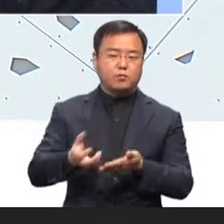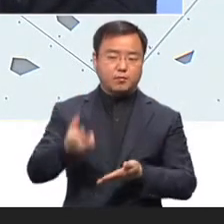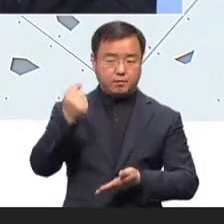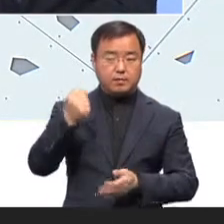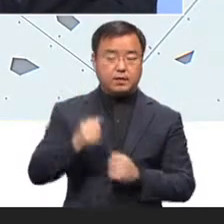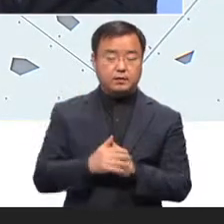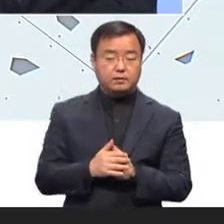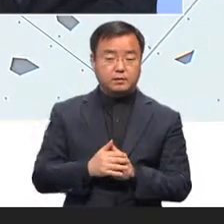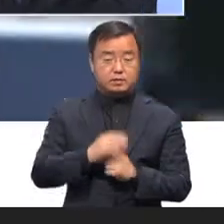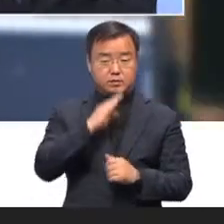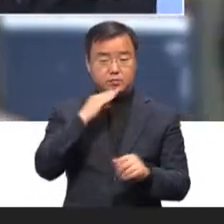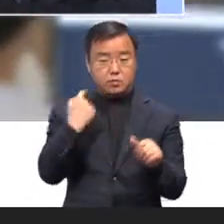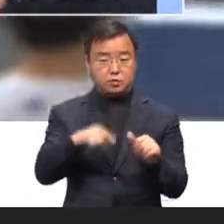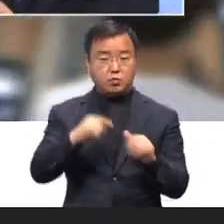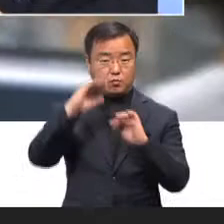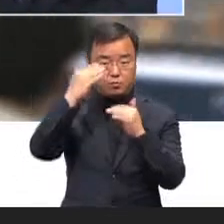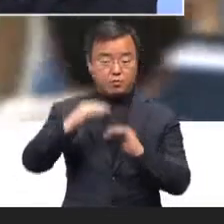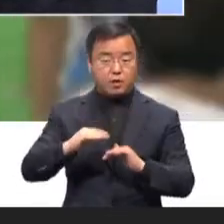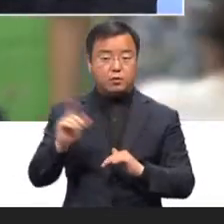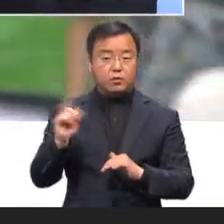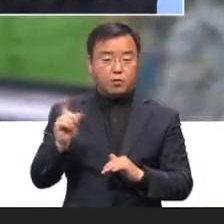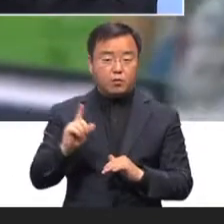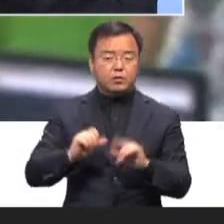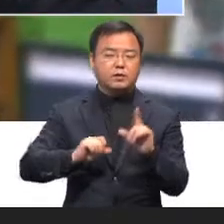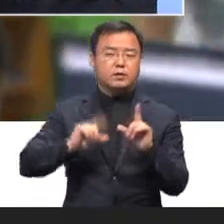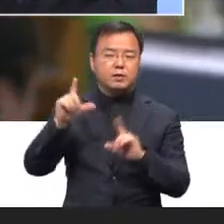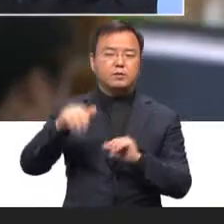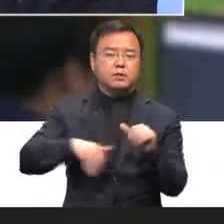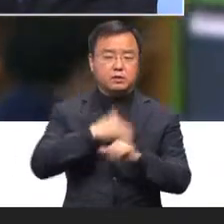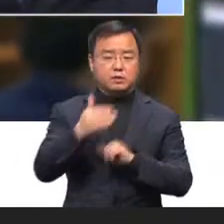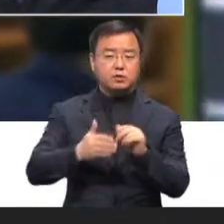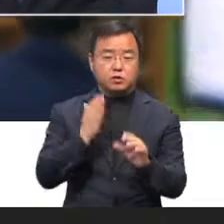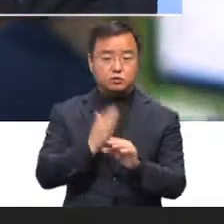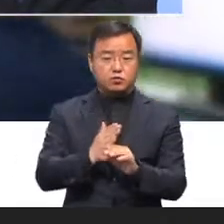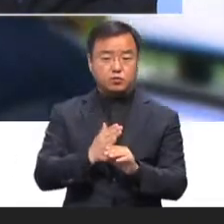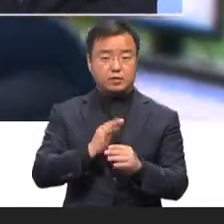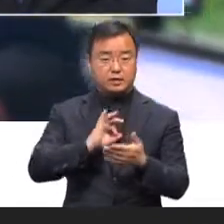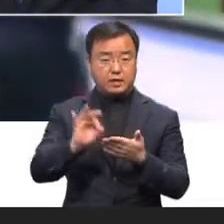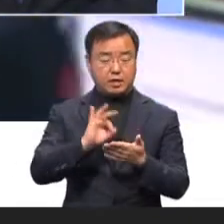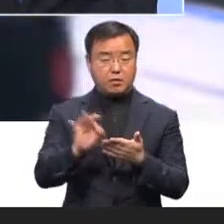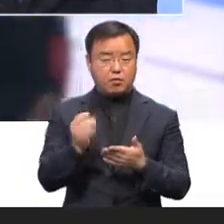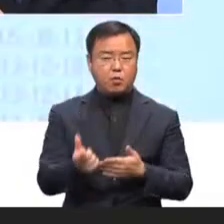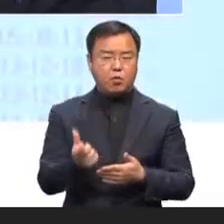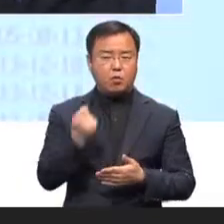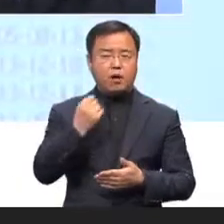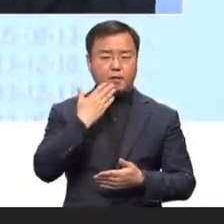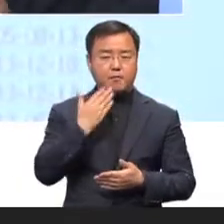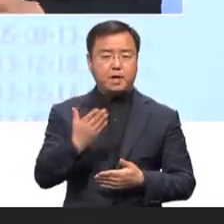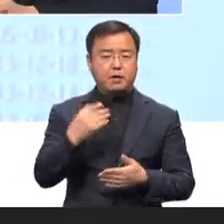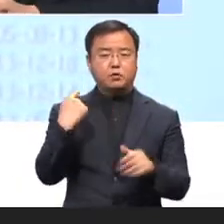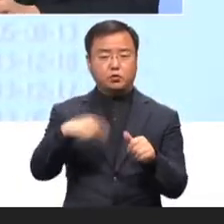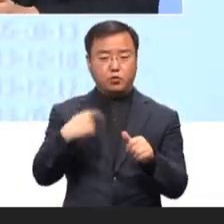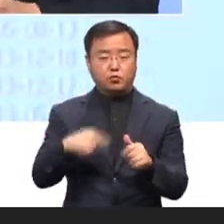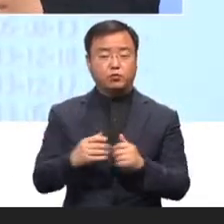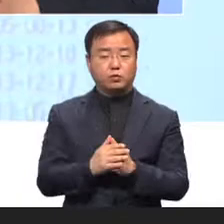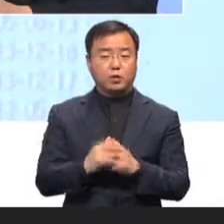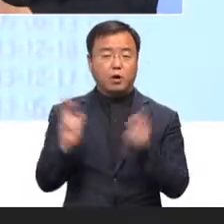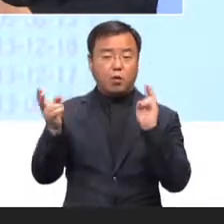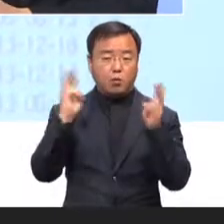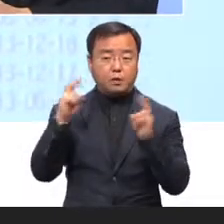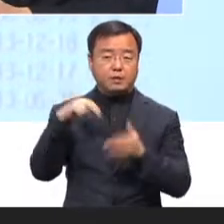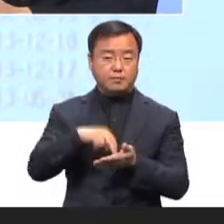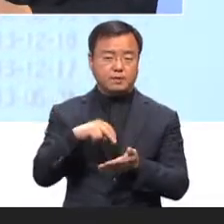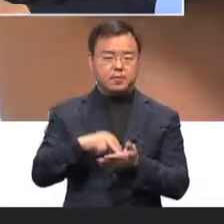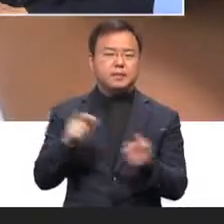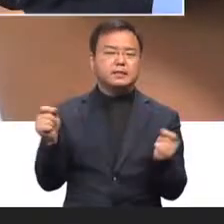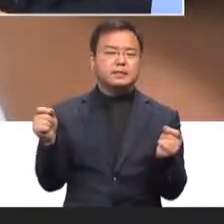교육을 받는 내용도 보면 대체적으로 다 현장에서 실무적으로 바로 쓸 수 있는 교육을 받게 되요 그러니까 회사 입장에서는 짧은